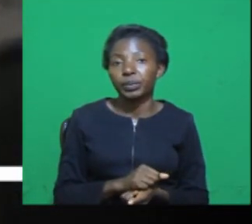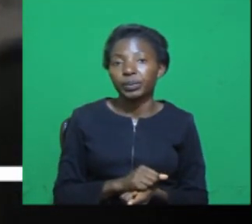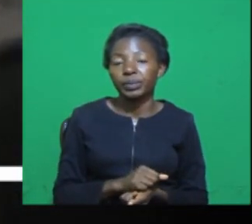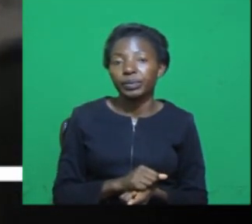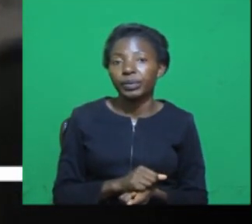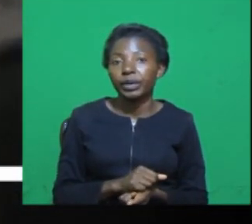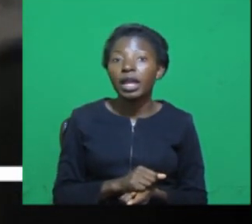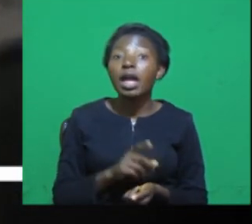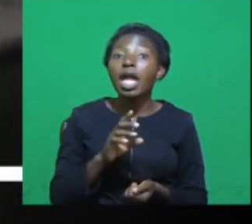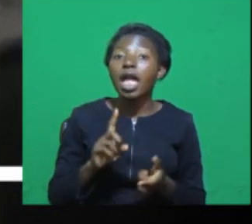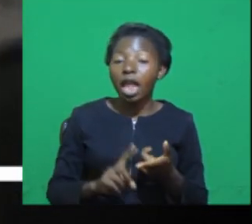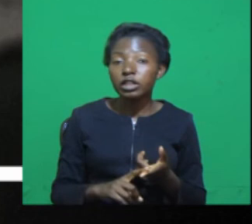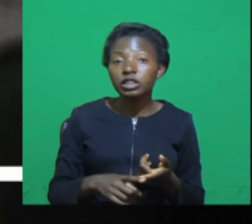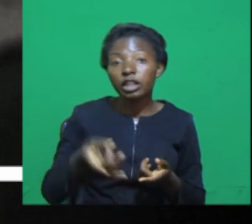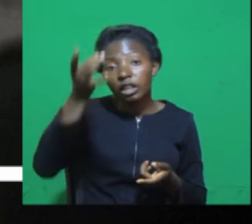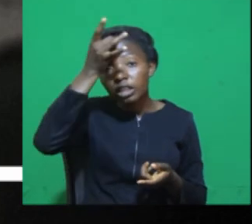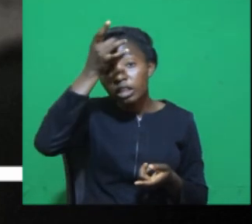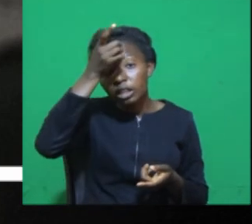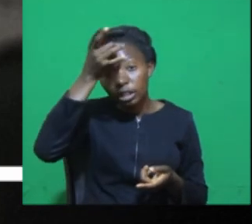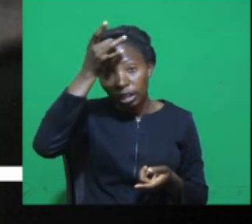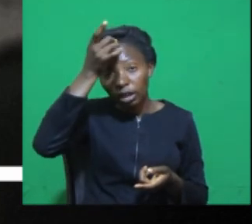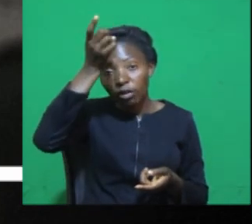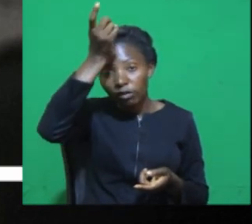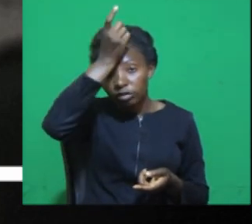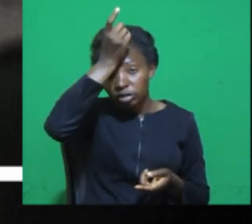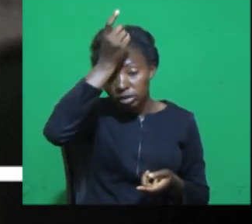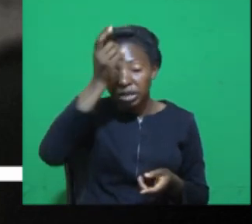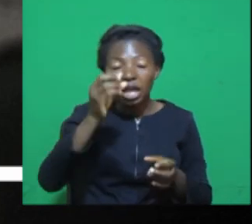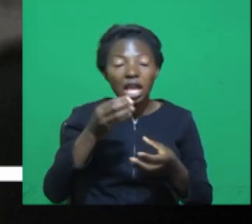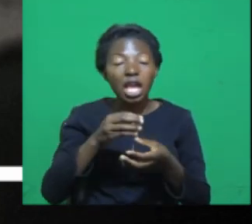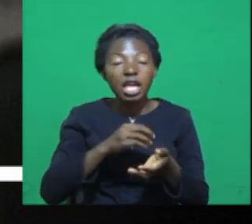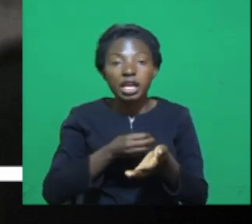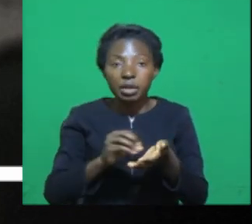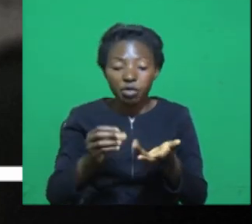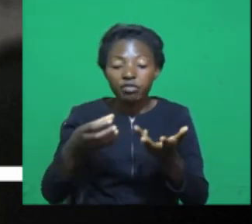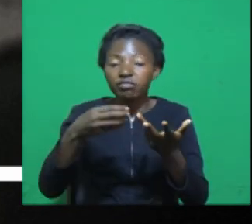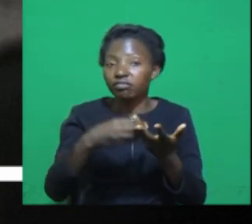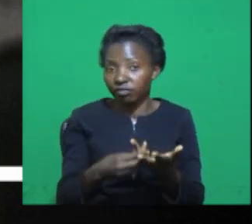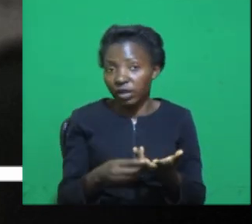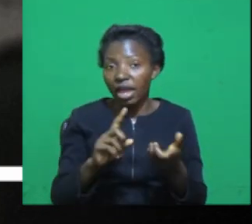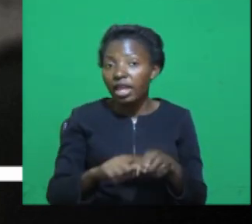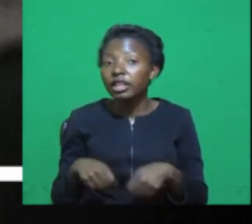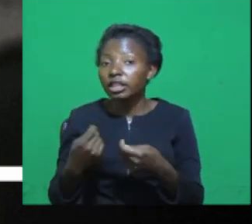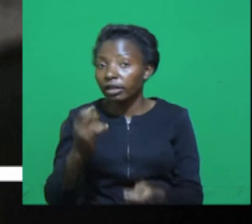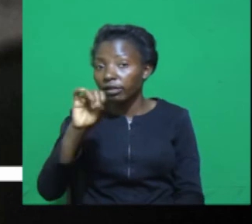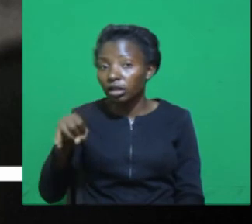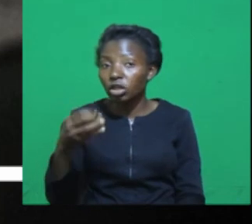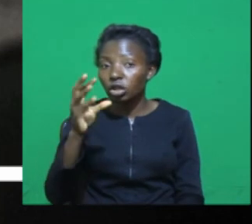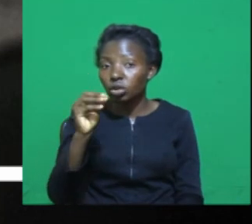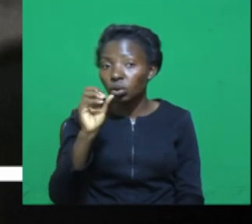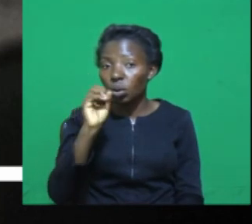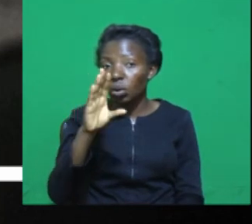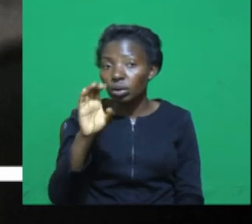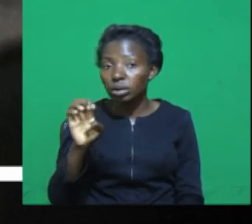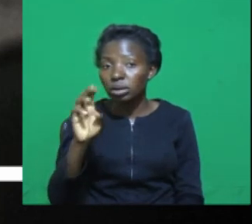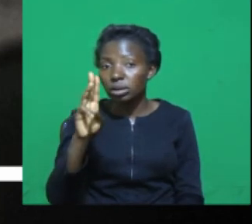Yes pastor. Farao akabvisa chimete chake paruoko rwake akachiisa paruoko rwaJosefa akamufukidza